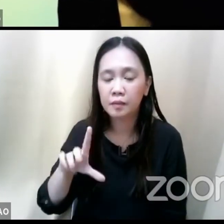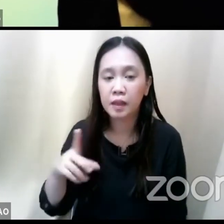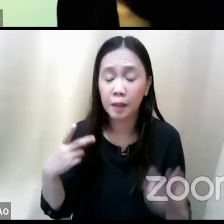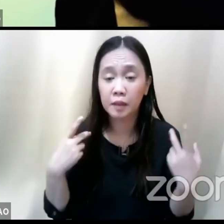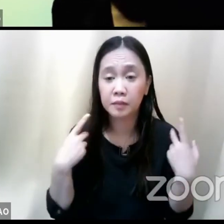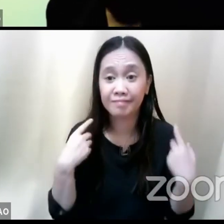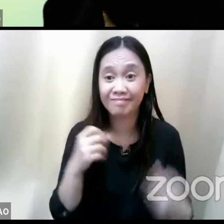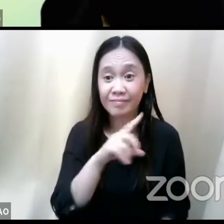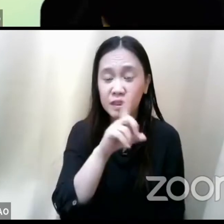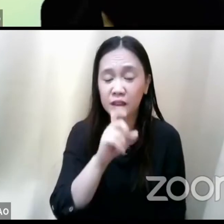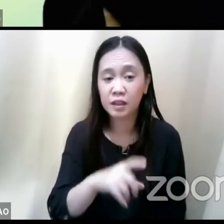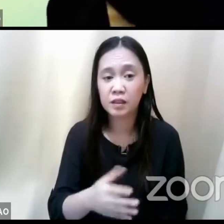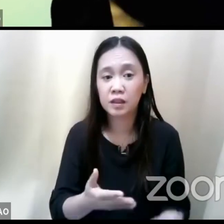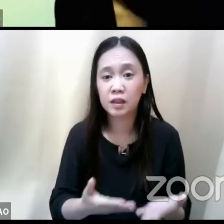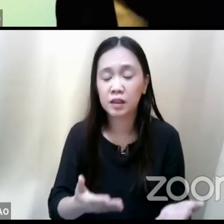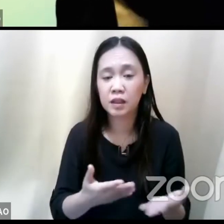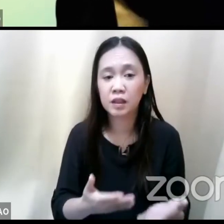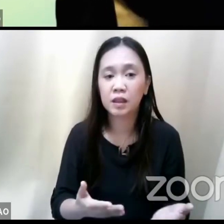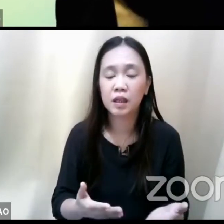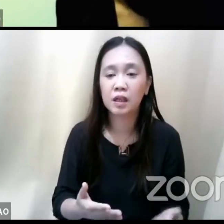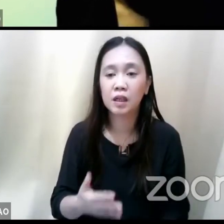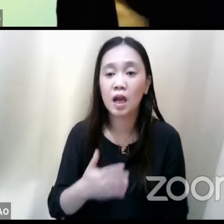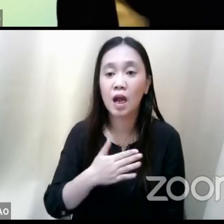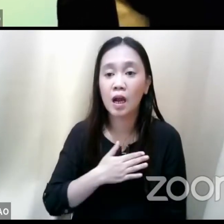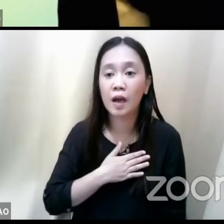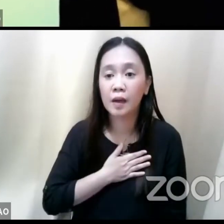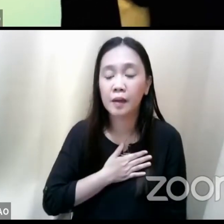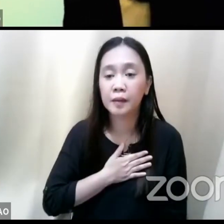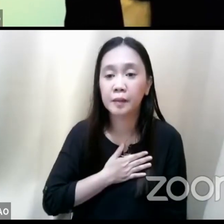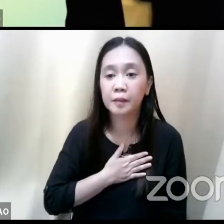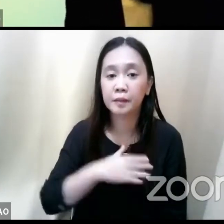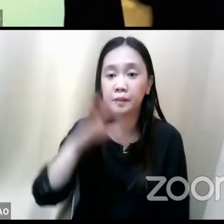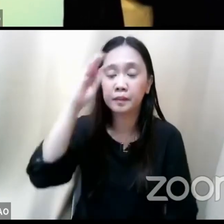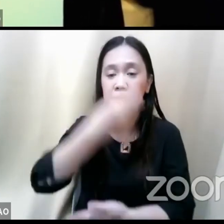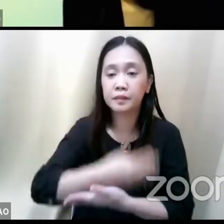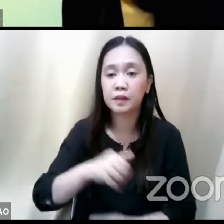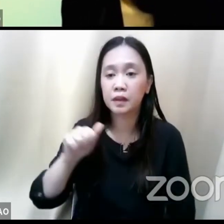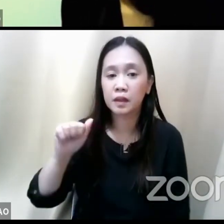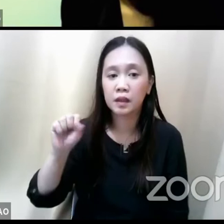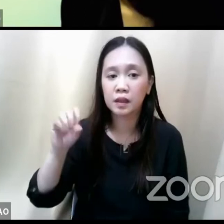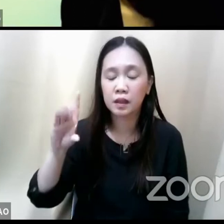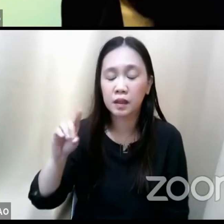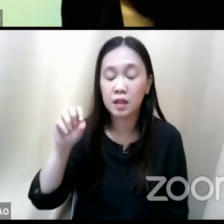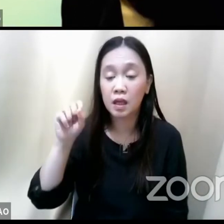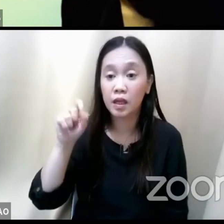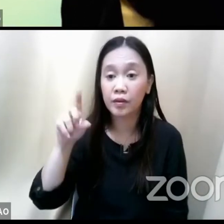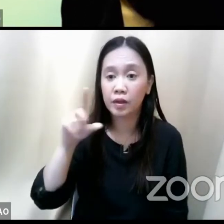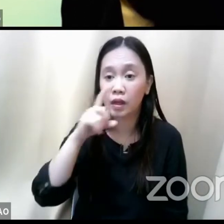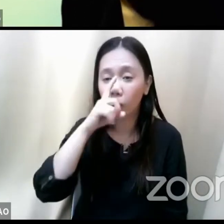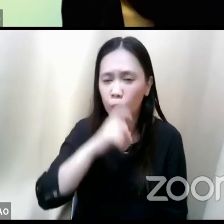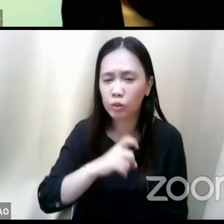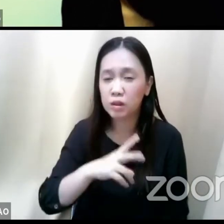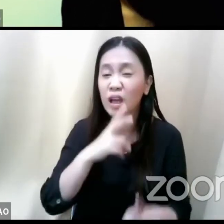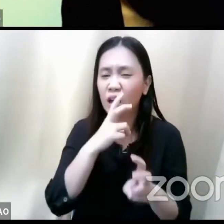dito, Teacher Mark, no? Ang anak ko ay merong ASD, 11 years old siya. Nahirapan po siya sa paggamit